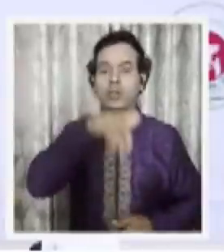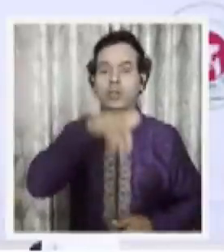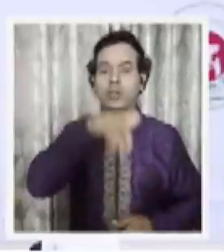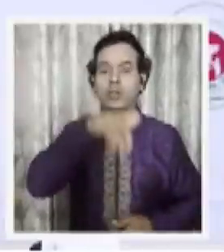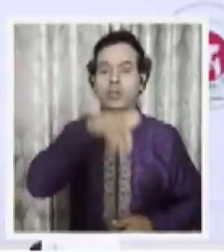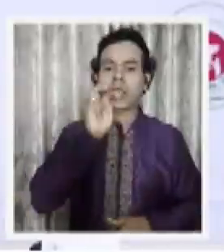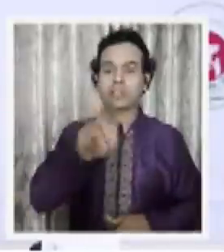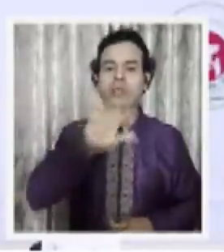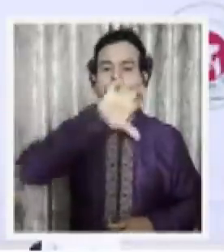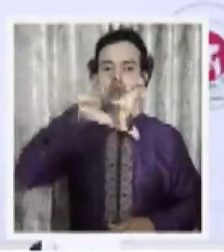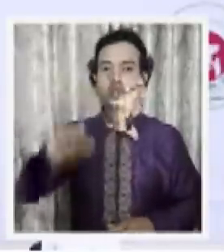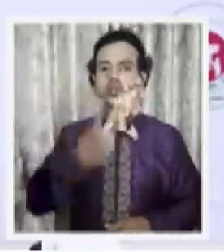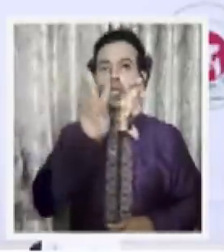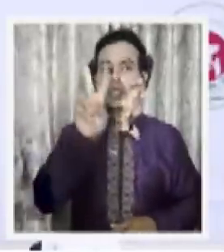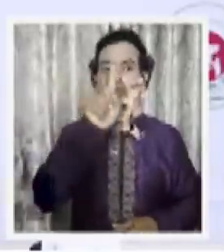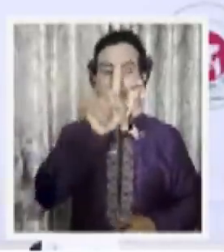1,64,921 জন।